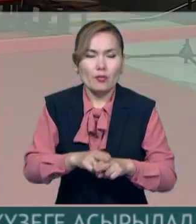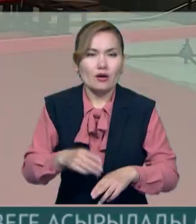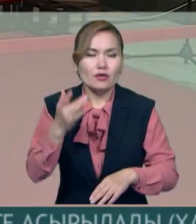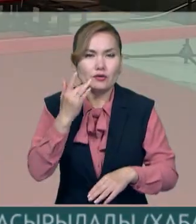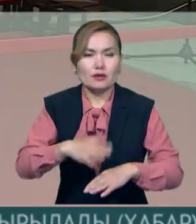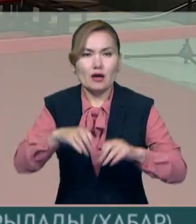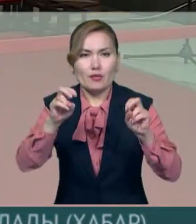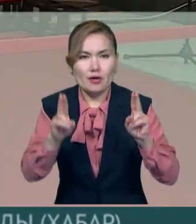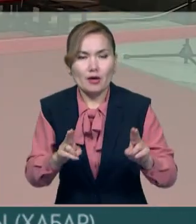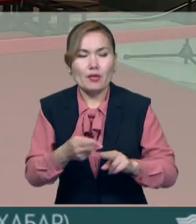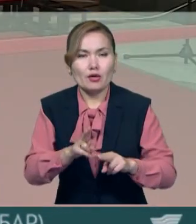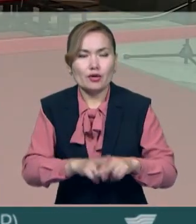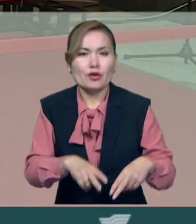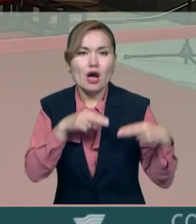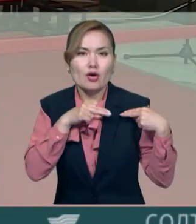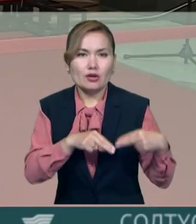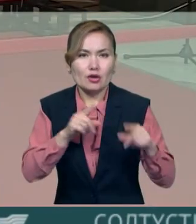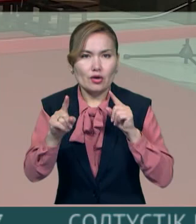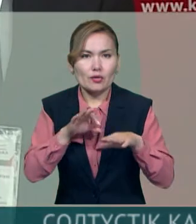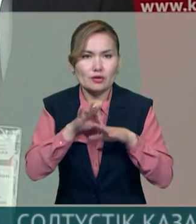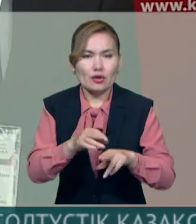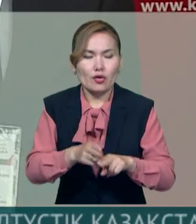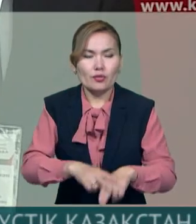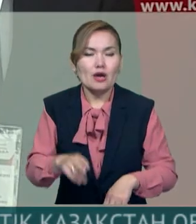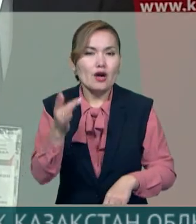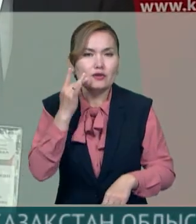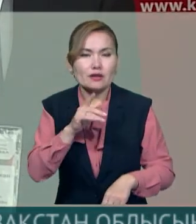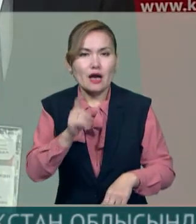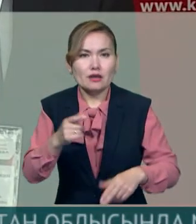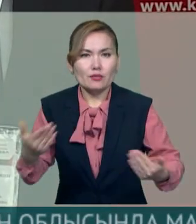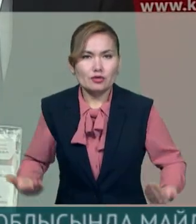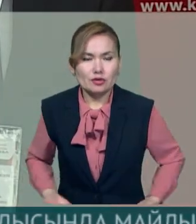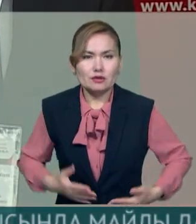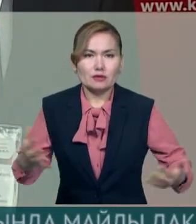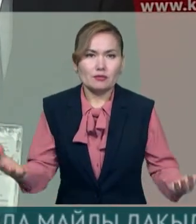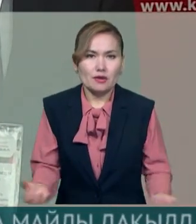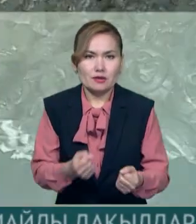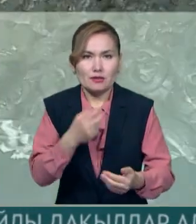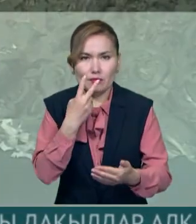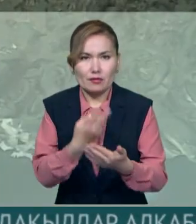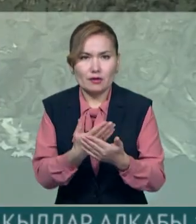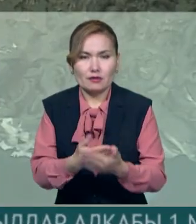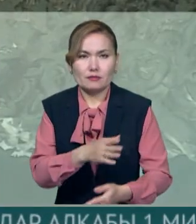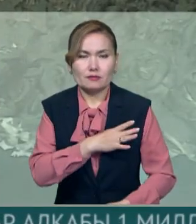өз шеберліктерін паш етіп, оқыс оқиға орнындағы іс-әрекеттерін көрсетті.